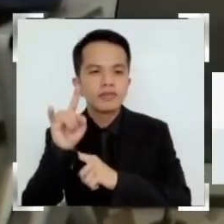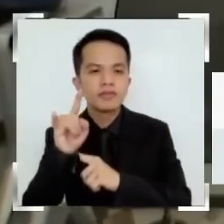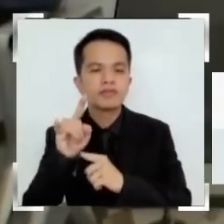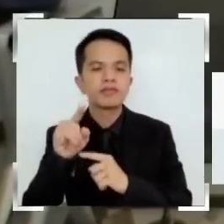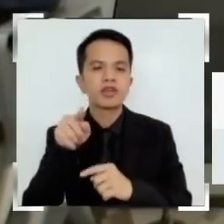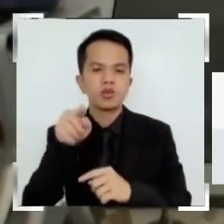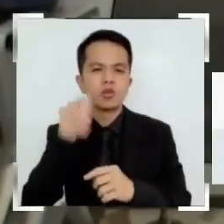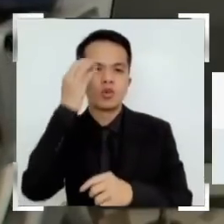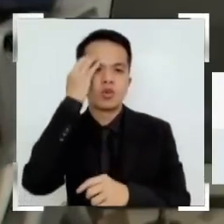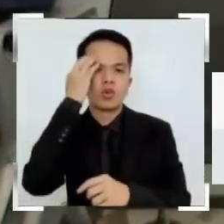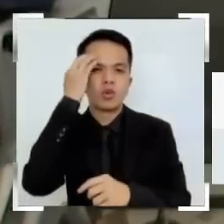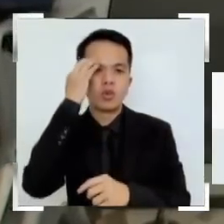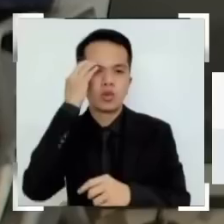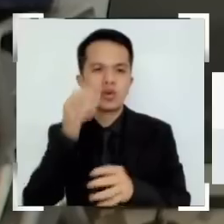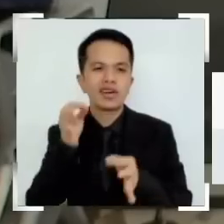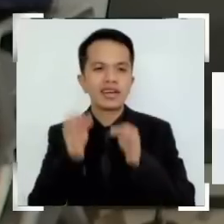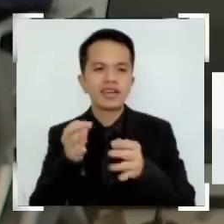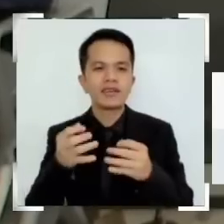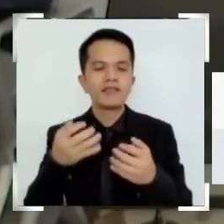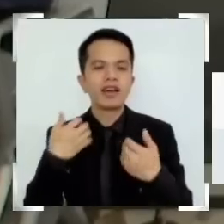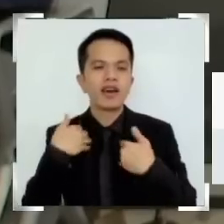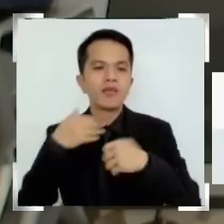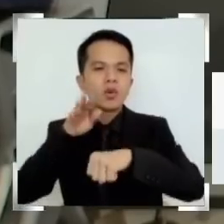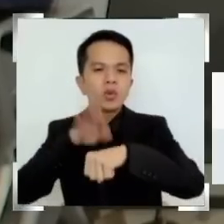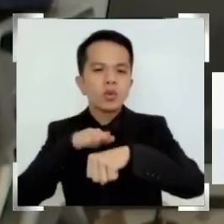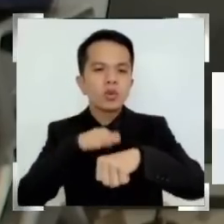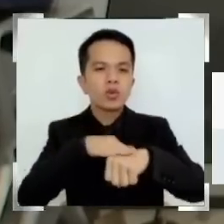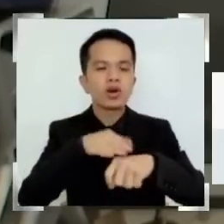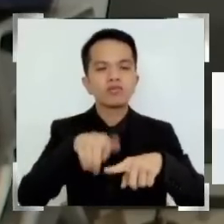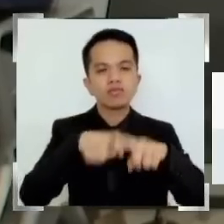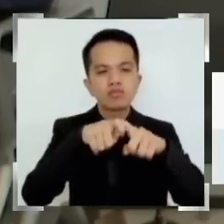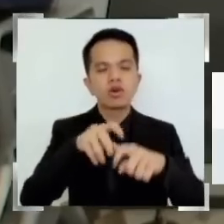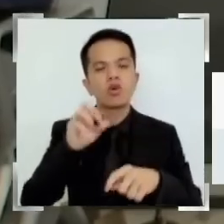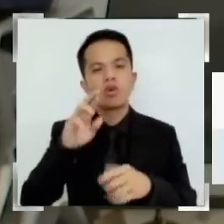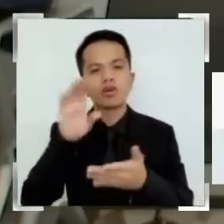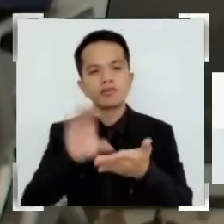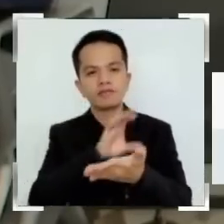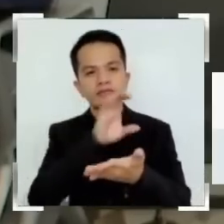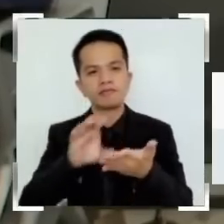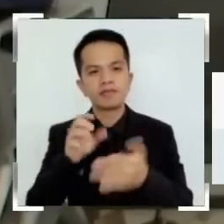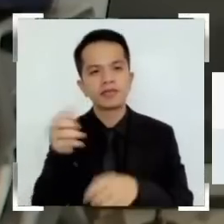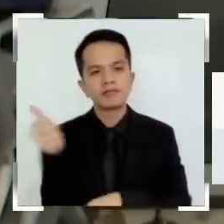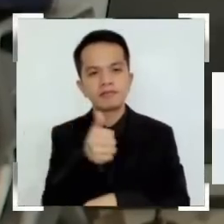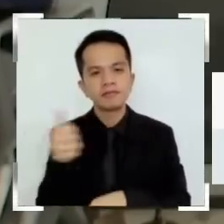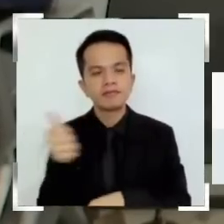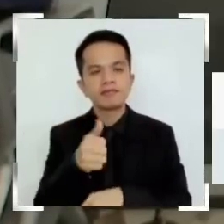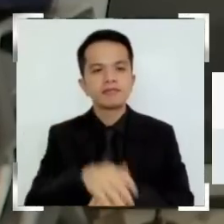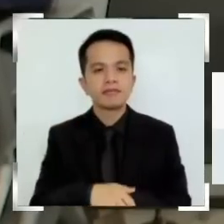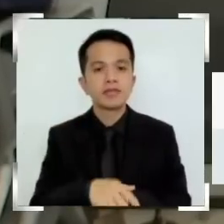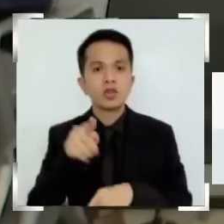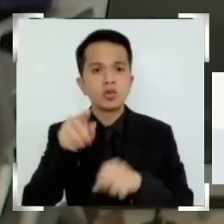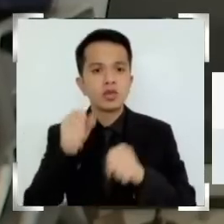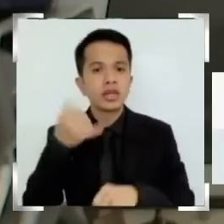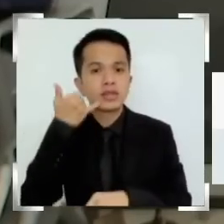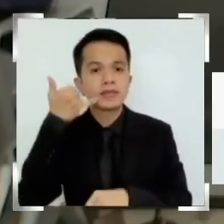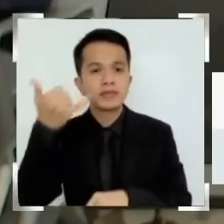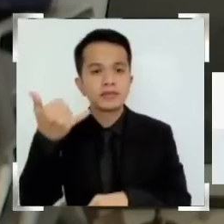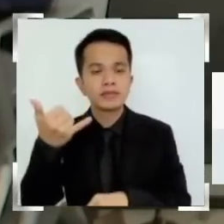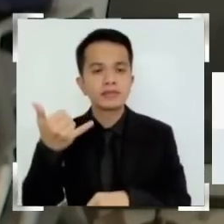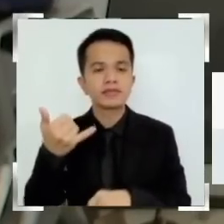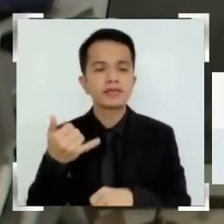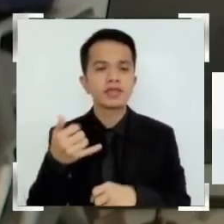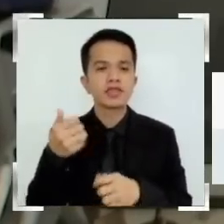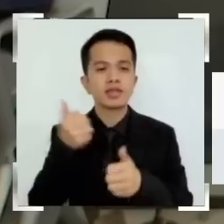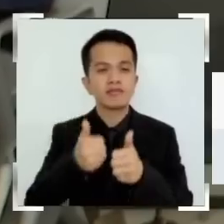kung sakaling magkaroon ng abiso ng mga suspensyon o kanselasyon ng mga biyahe. O maaari rin po kayong tumawag sa pamunuan o